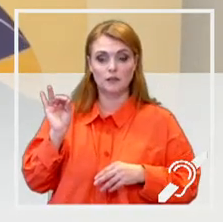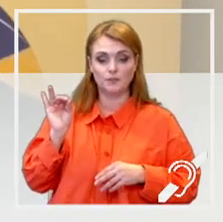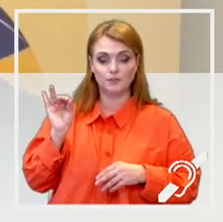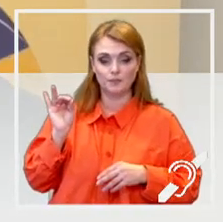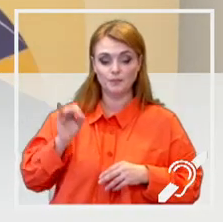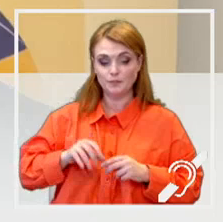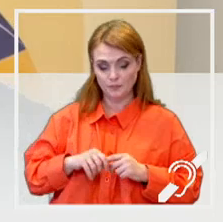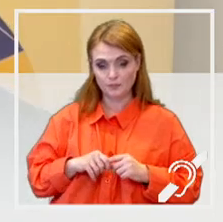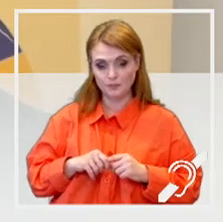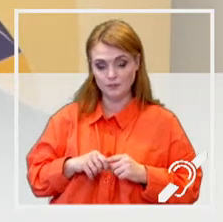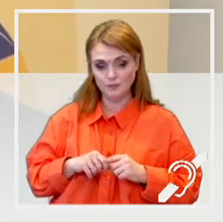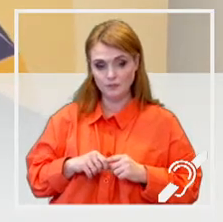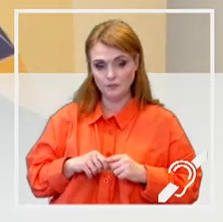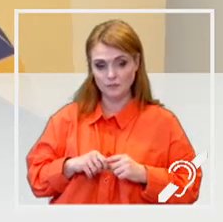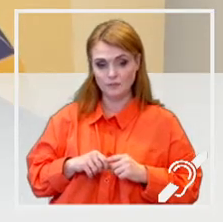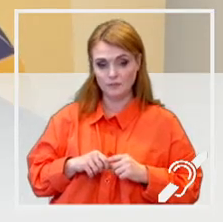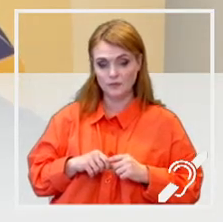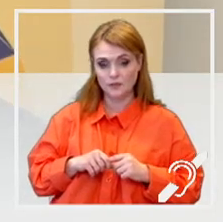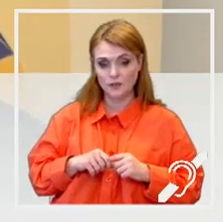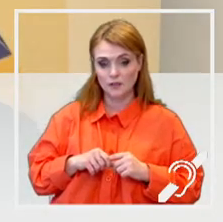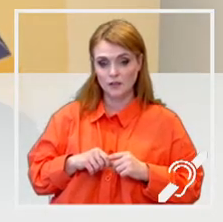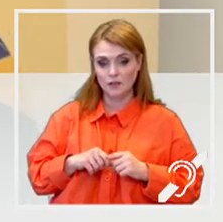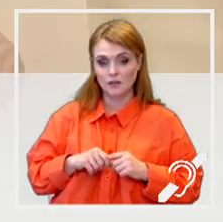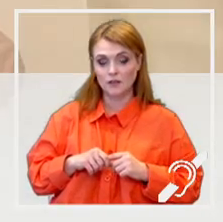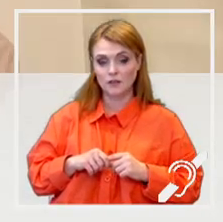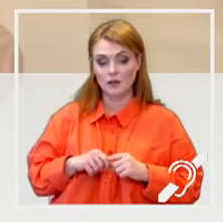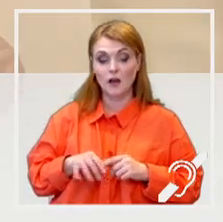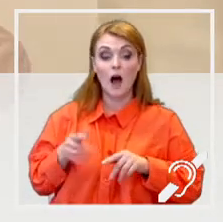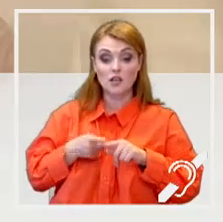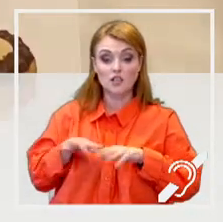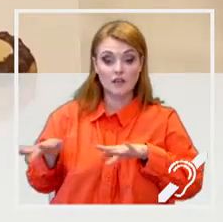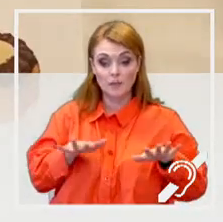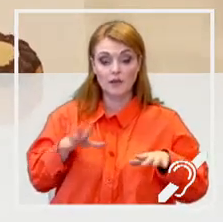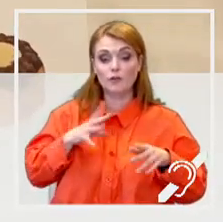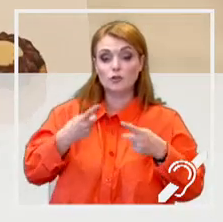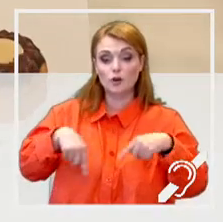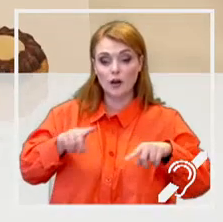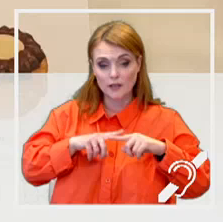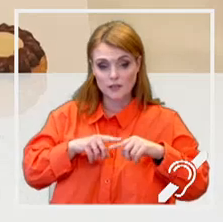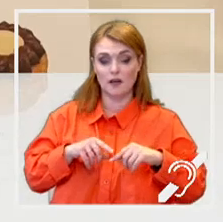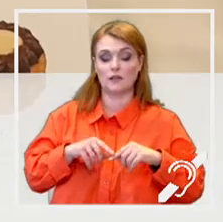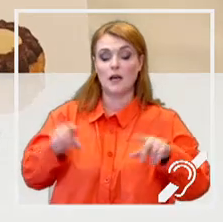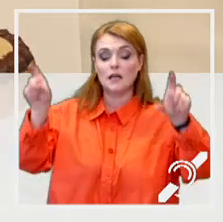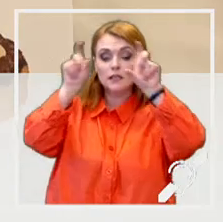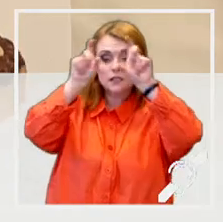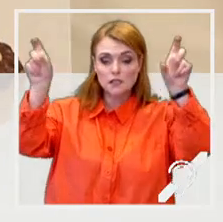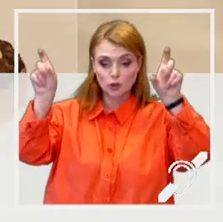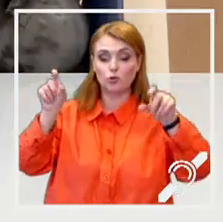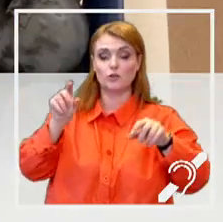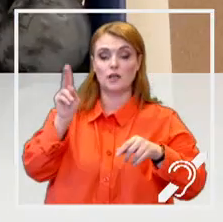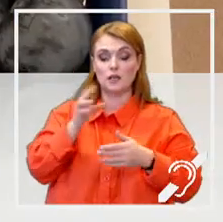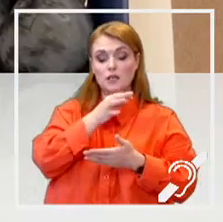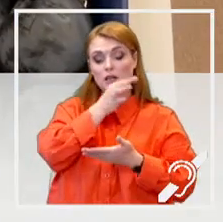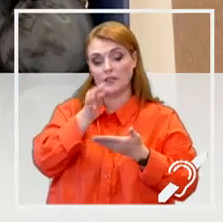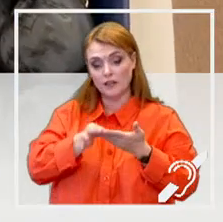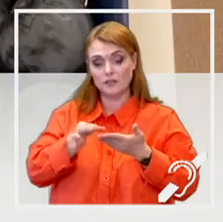concentra produsele din Republica Moldova, dar și produsele din România. Evenimentul a fost organizat de Agenția de Investiții din Republica